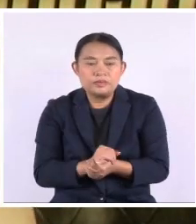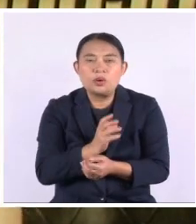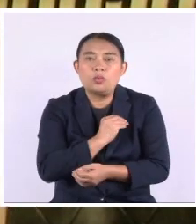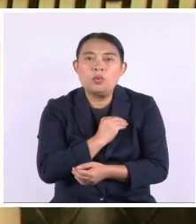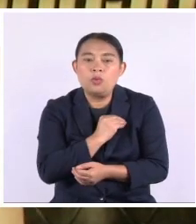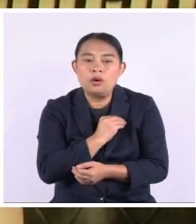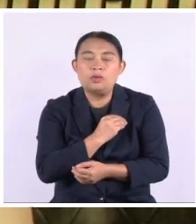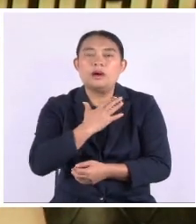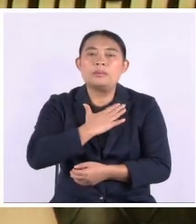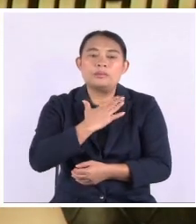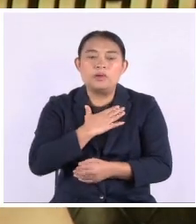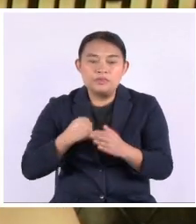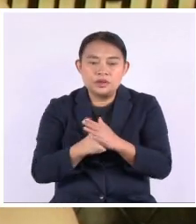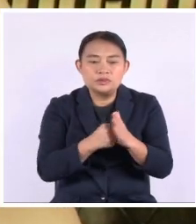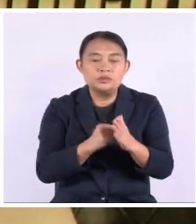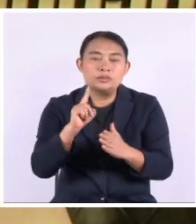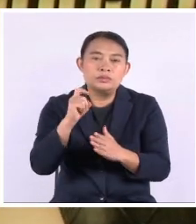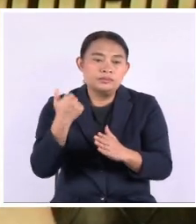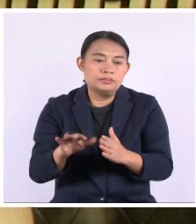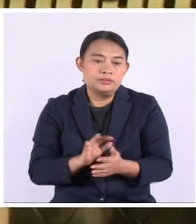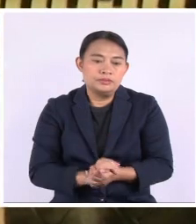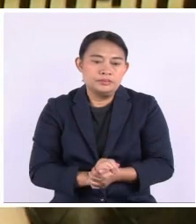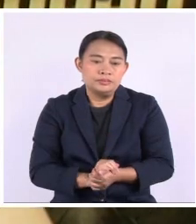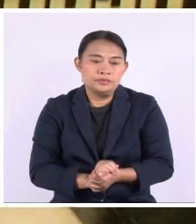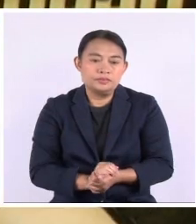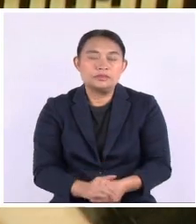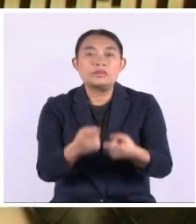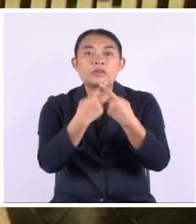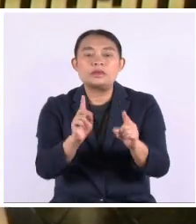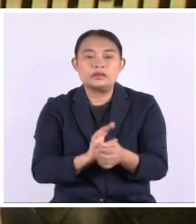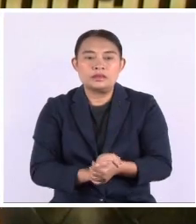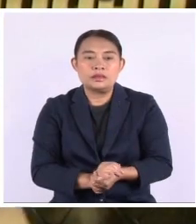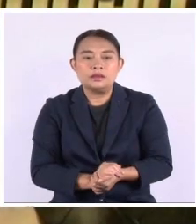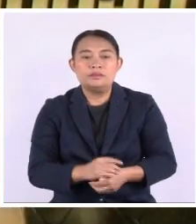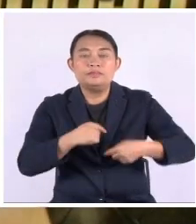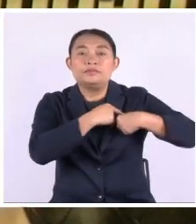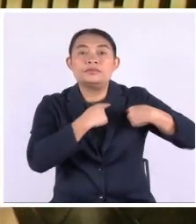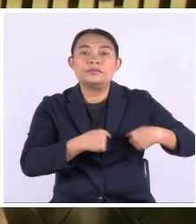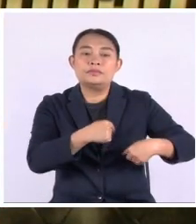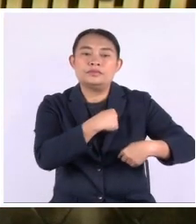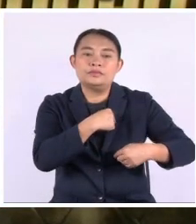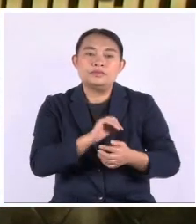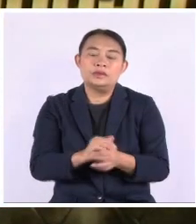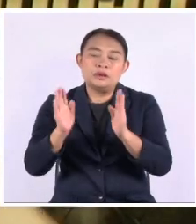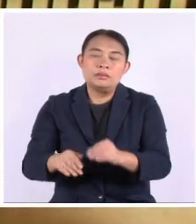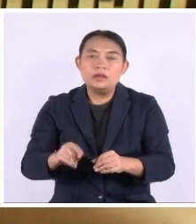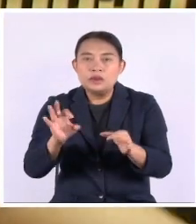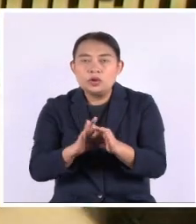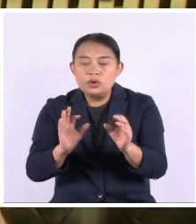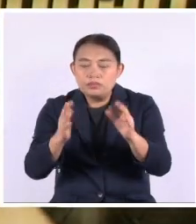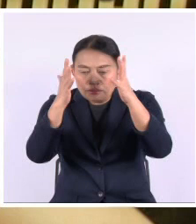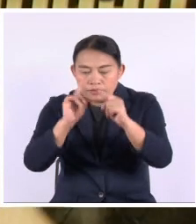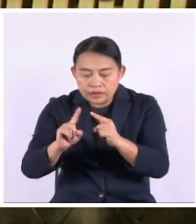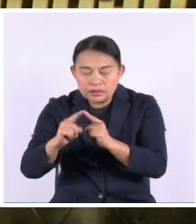มากว่าผมจะอะจะสู้ไม่ได้แต่ว่าว่าเราก็มีจิตใจเรามีกองเชียร์เรามี